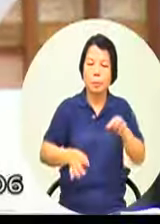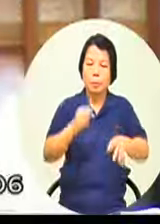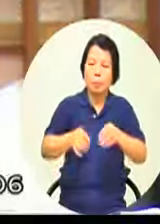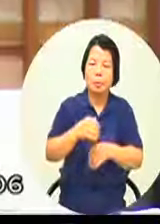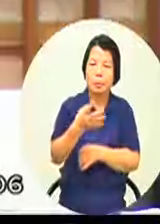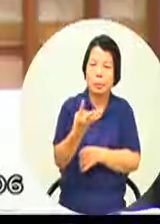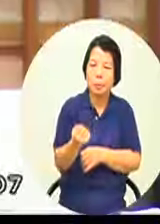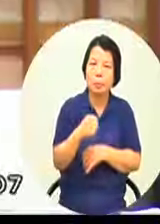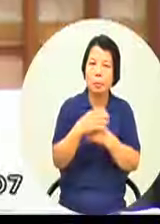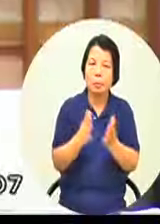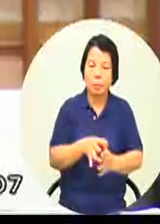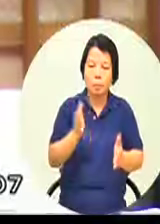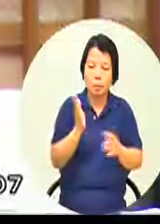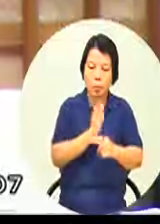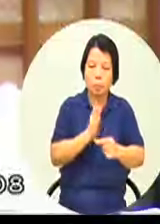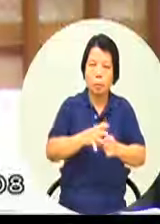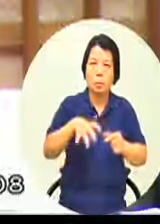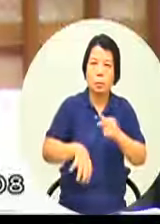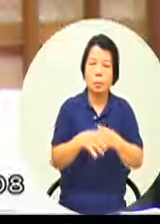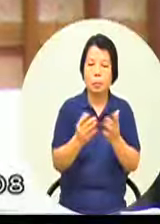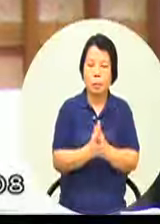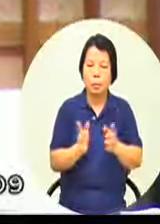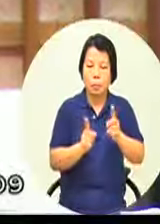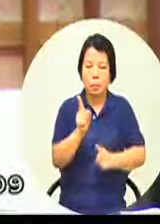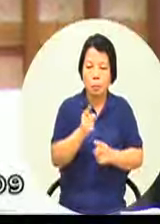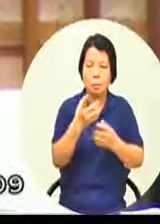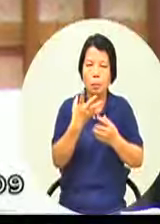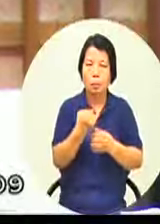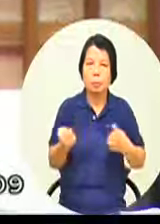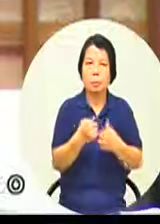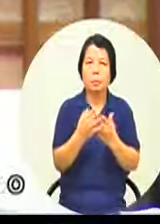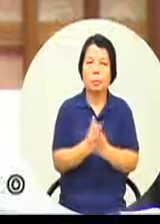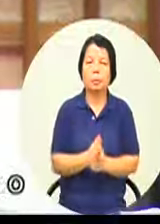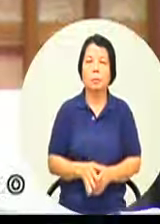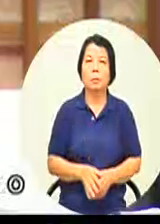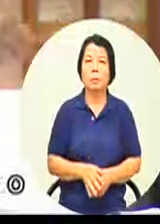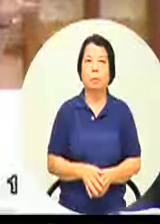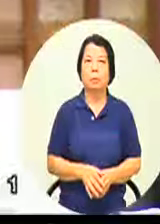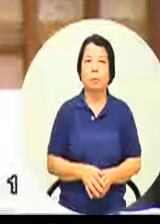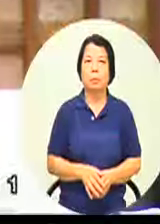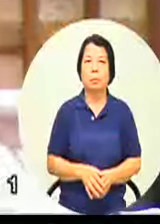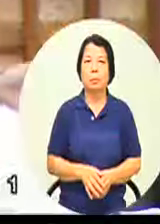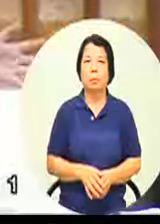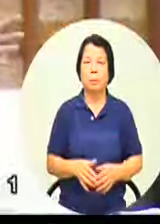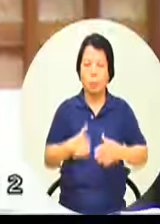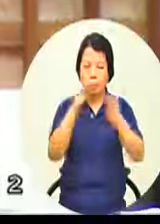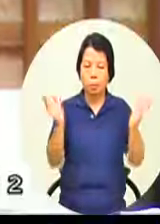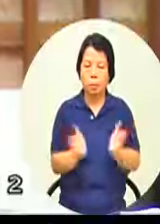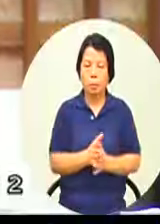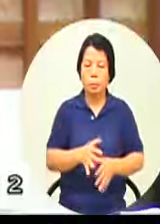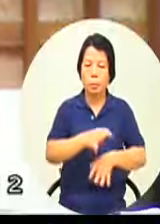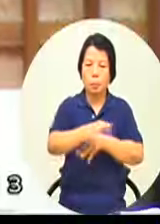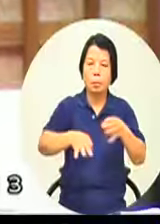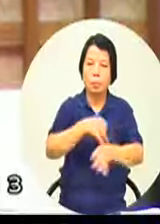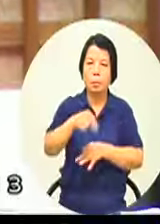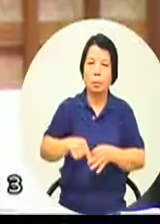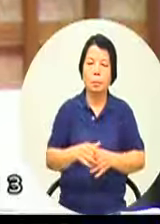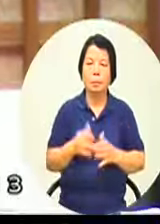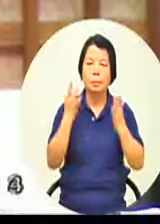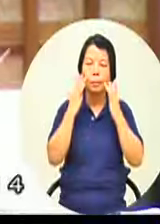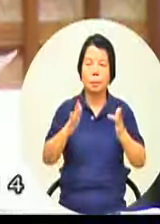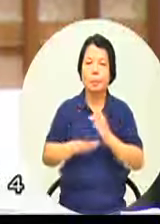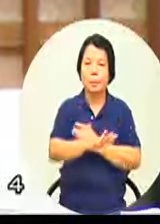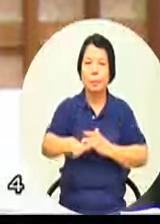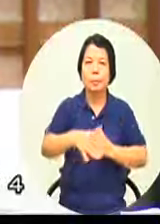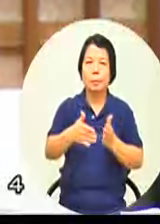这个中间里面来讲的话，它的落差程度是有多大。那当然在整个的经济市场里面、